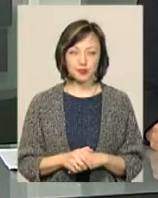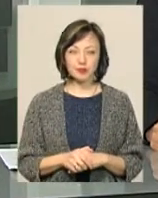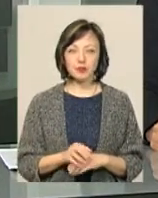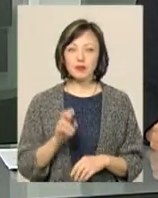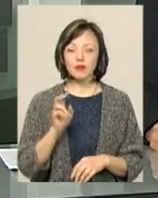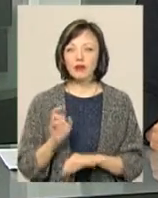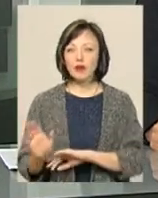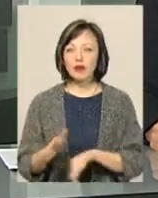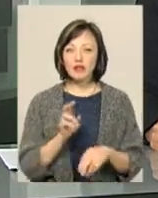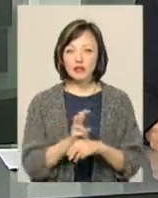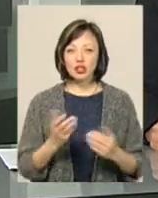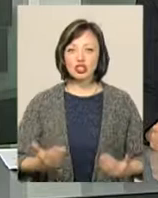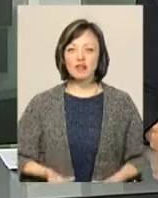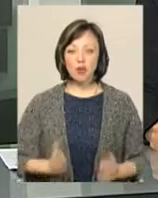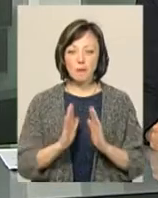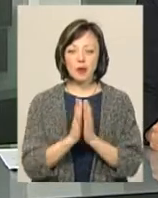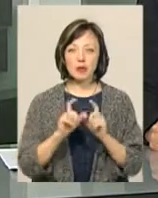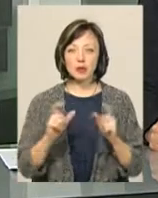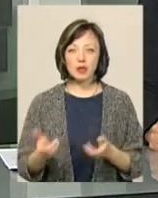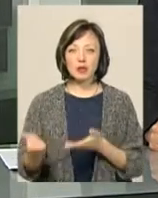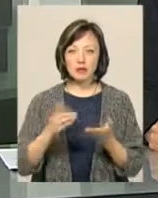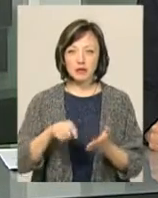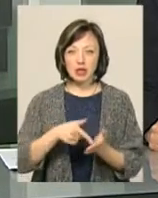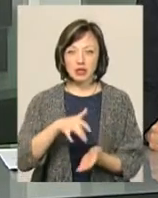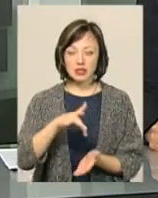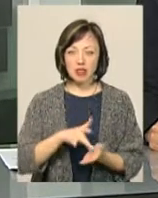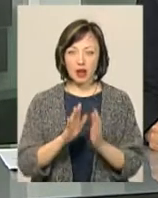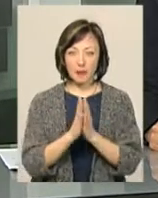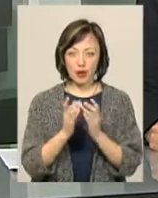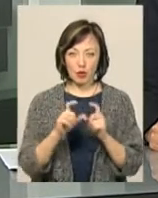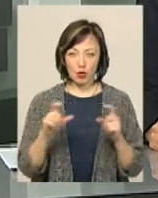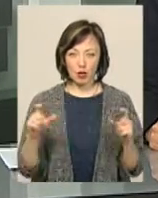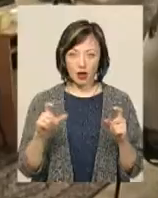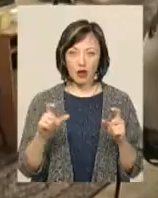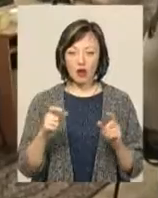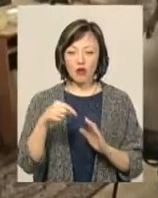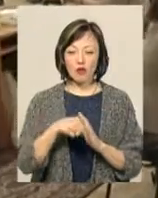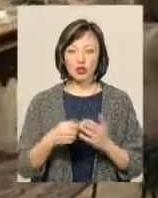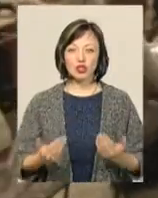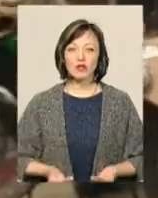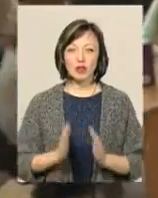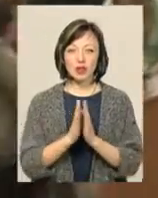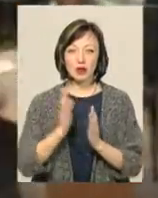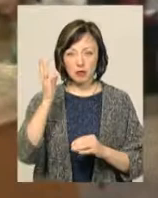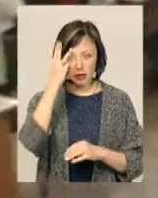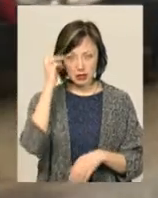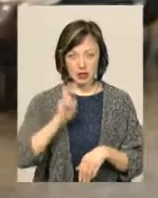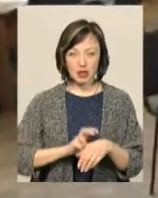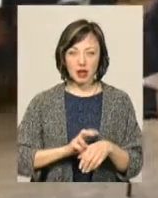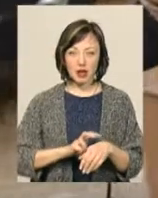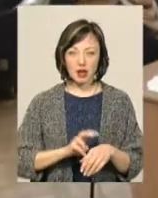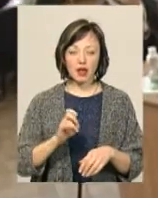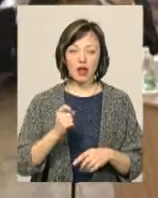Відвідати живу бібліотеку запрошує охоче Хмельницька міська центральна книгозбірня. У ролі живих книг будуть хмельницькі лікарі, а